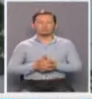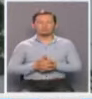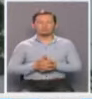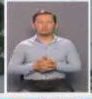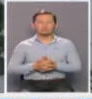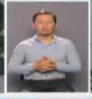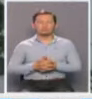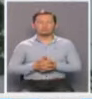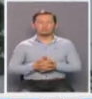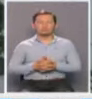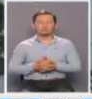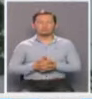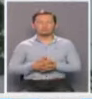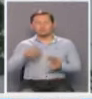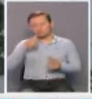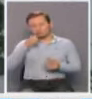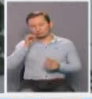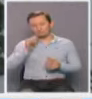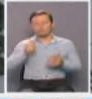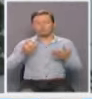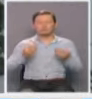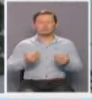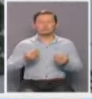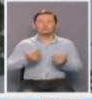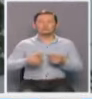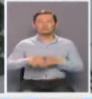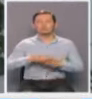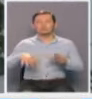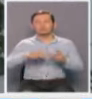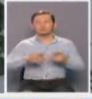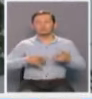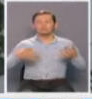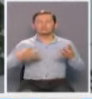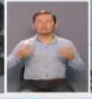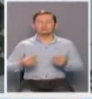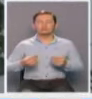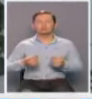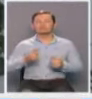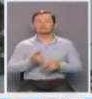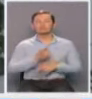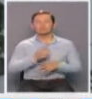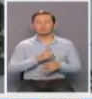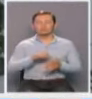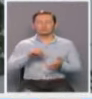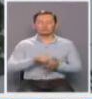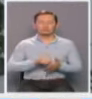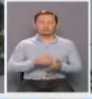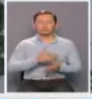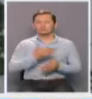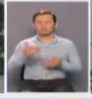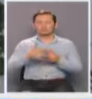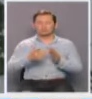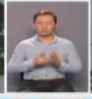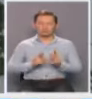Кешегі мәдениет күні қызметкерлерінің мерекесінде алғаш аяғымыздың табанын сіздердің